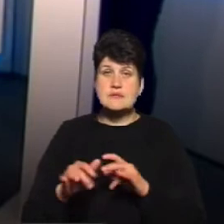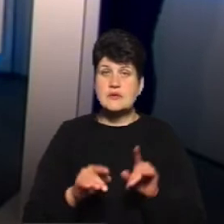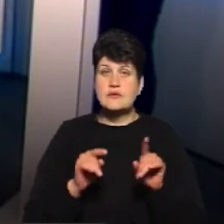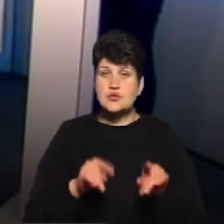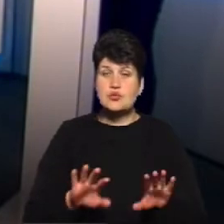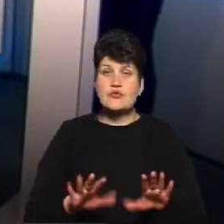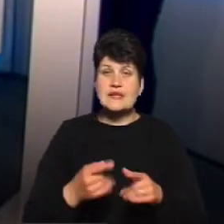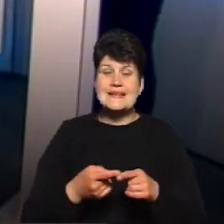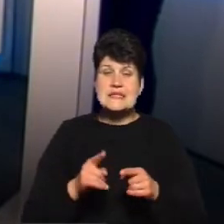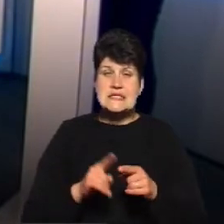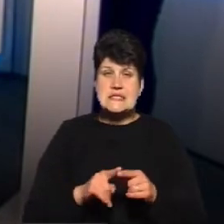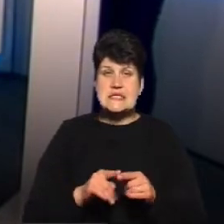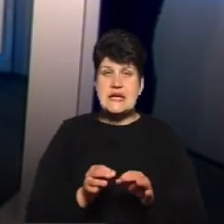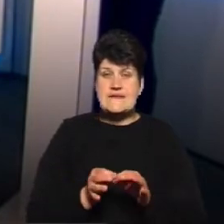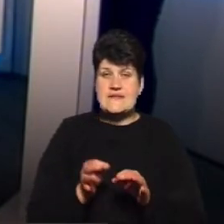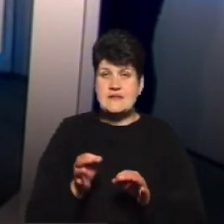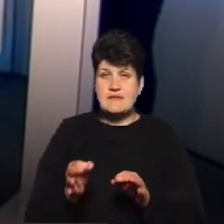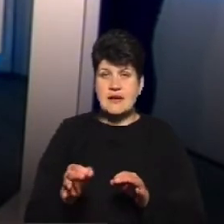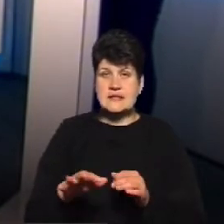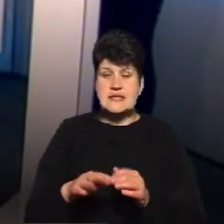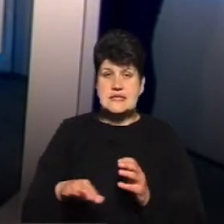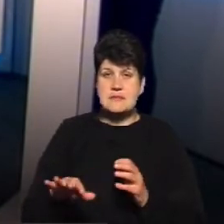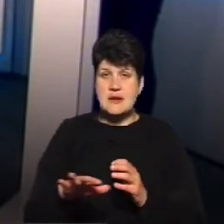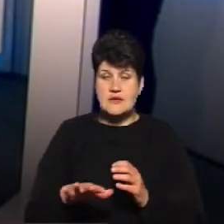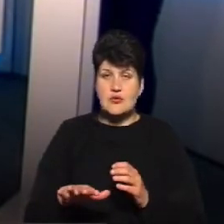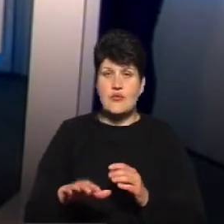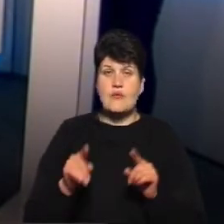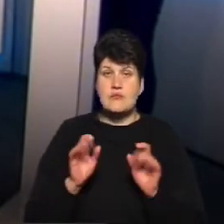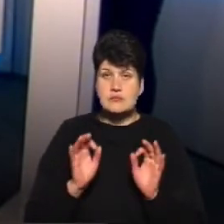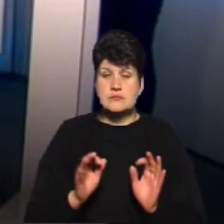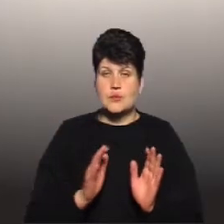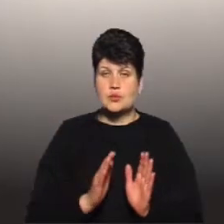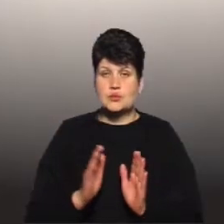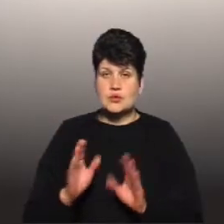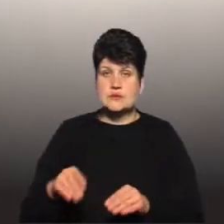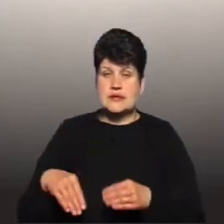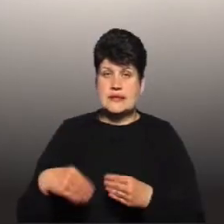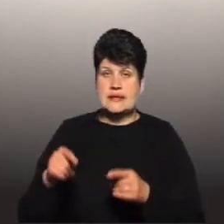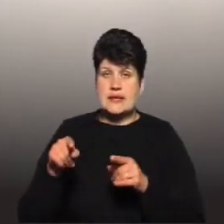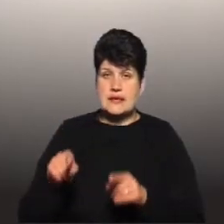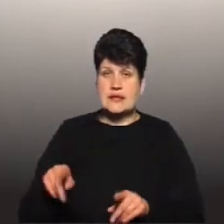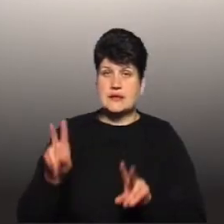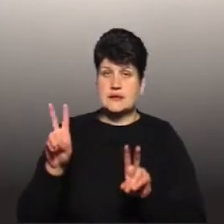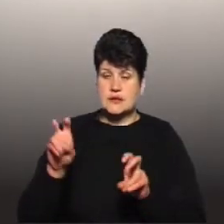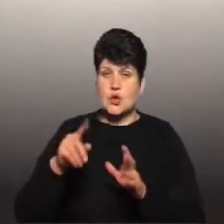відведення земельної ділянки у встановленому порядку, присвоєння їй кадастрового номера, і